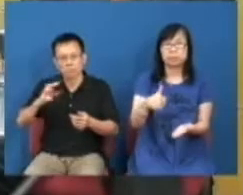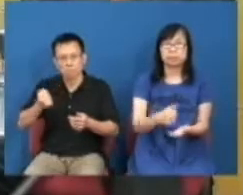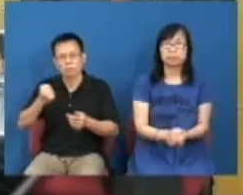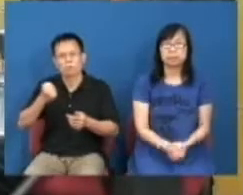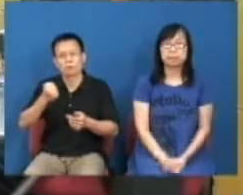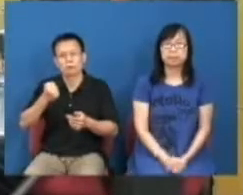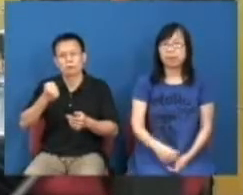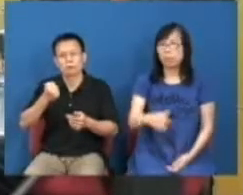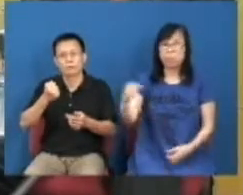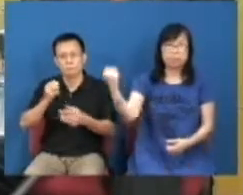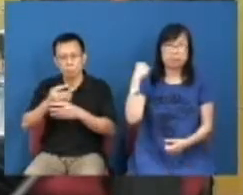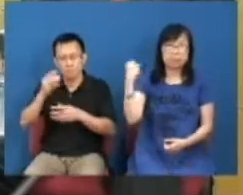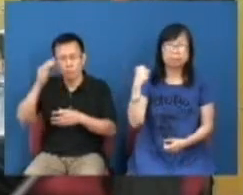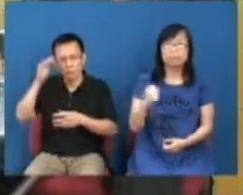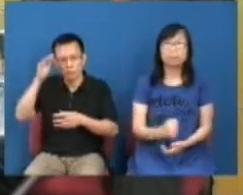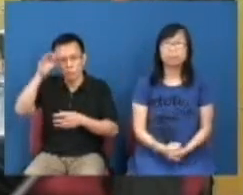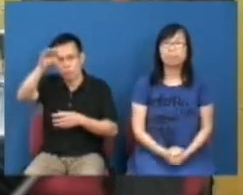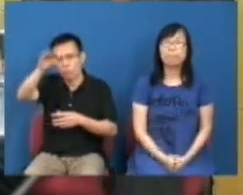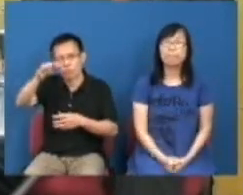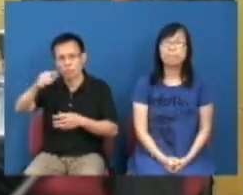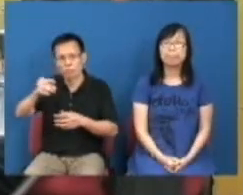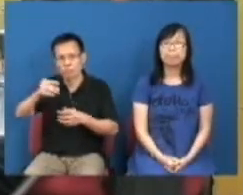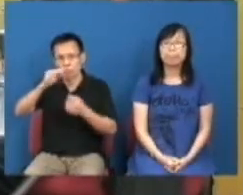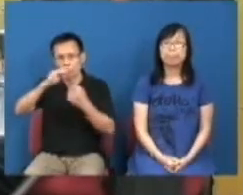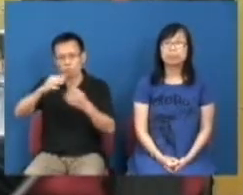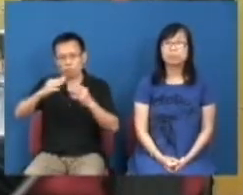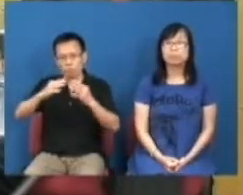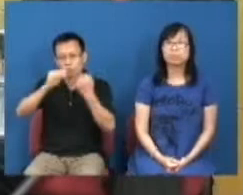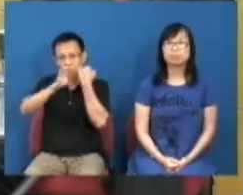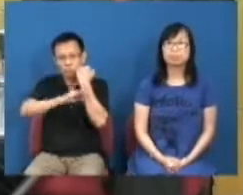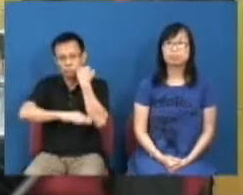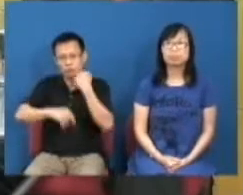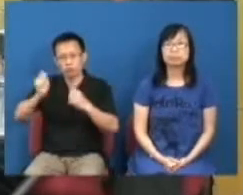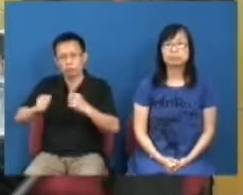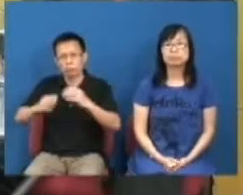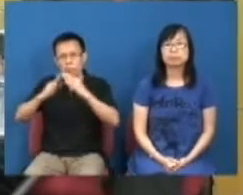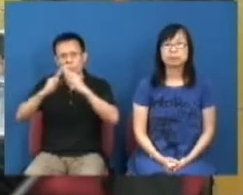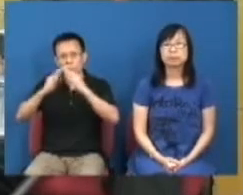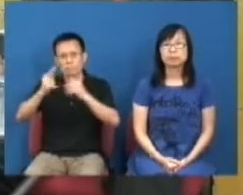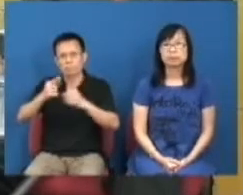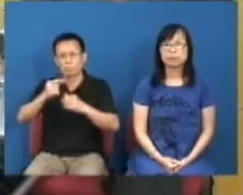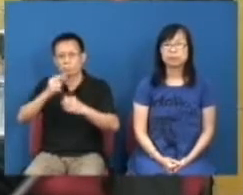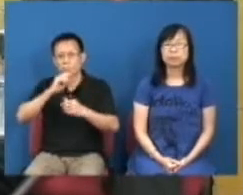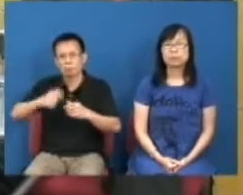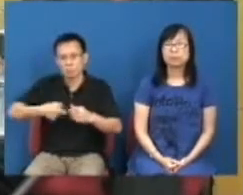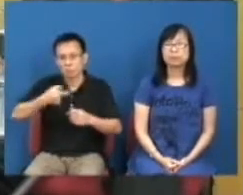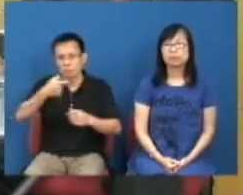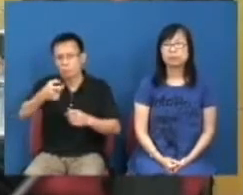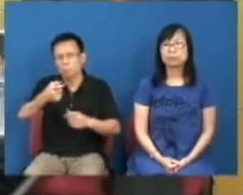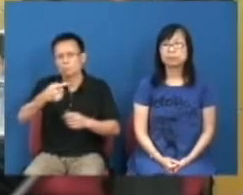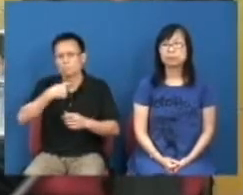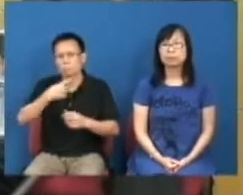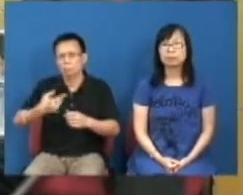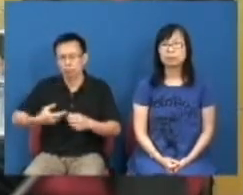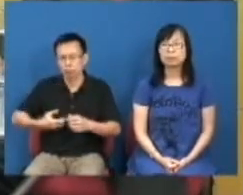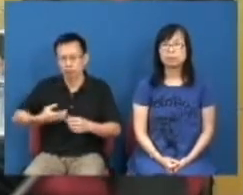到將來嗰個訟費有斟酌嘅話，訟費真係都 打個折啦， 係少錢